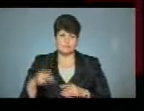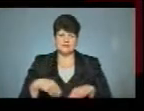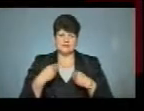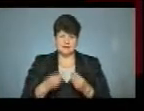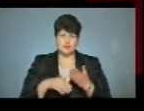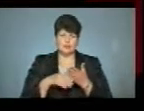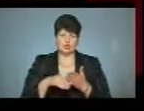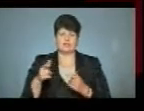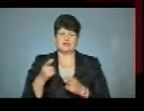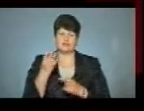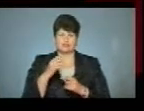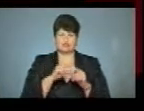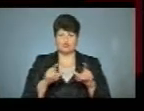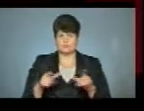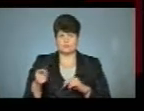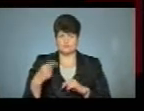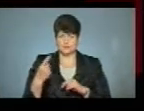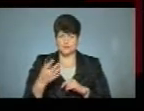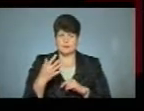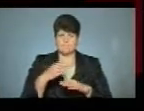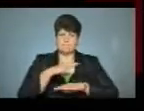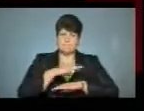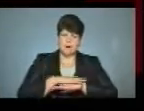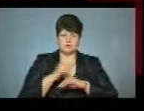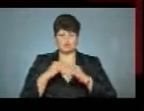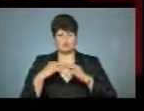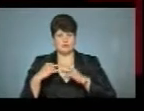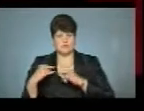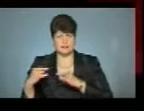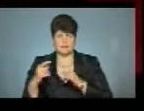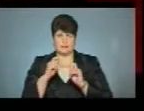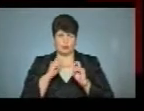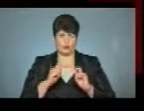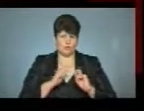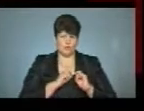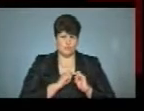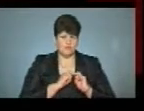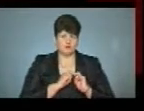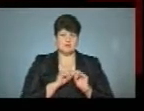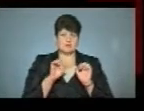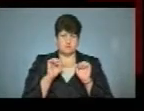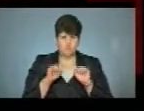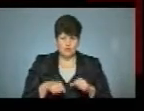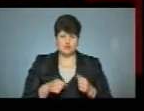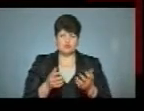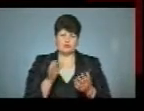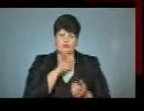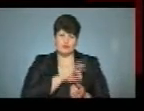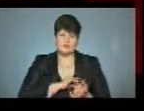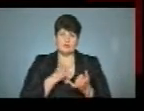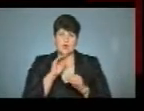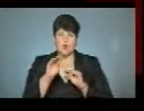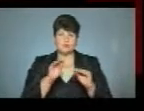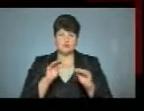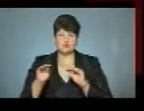Тернопільщини. Парти і столи, які теж нам подарували, ми зможемо використати для